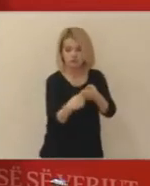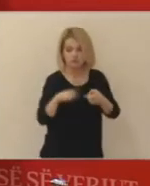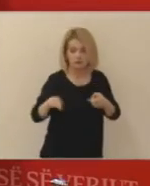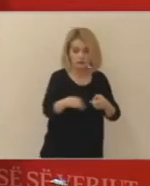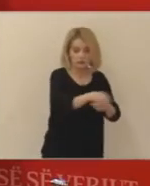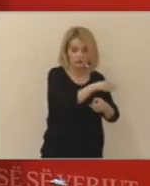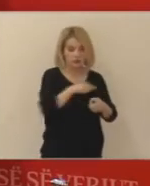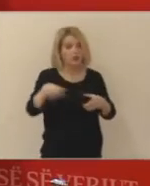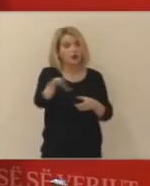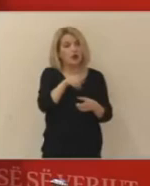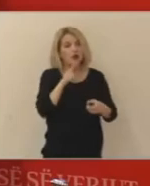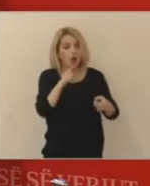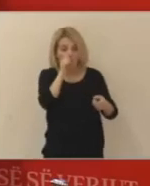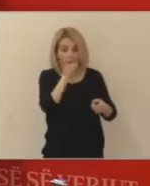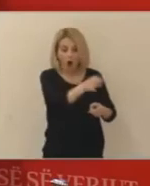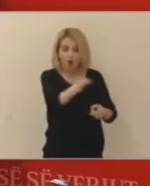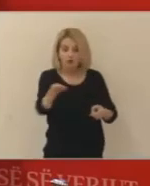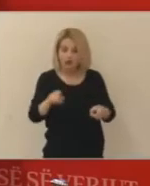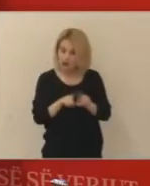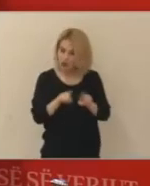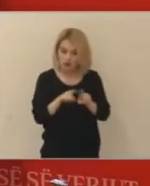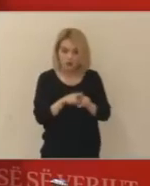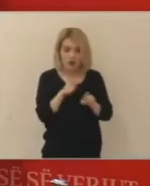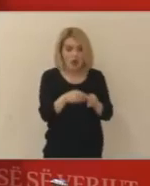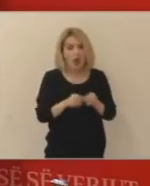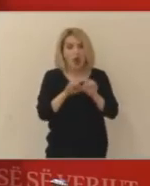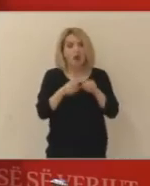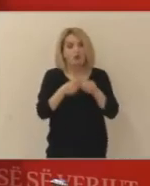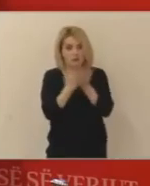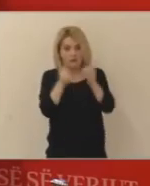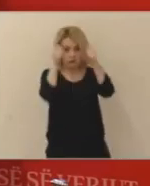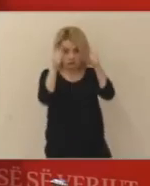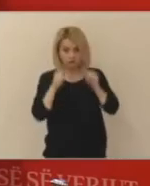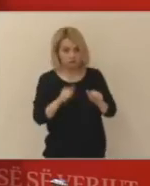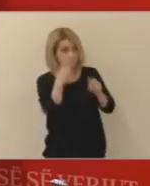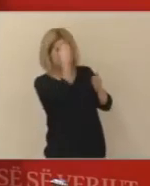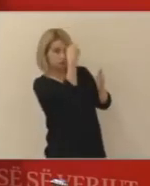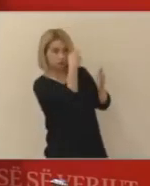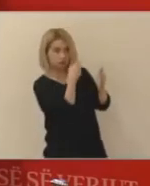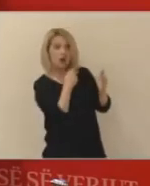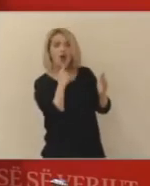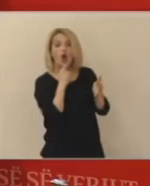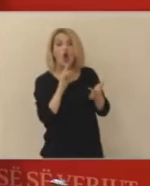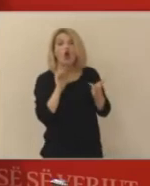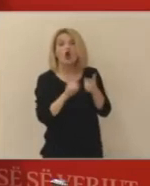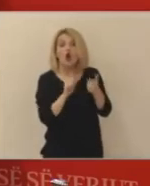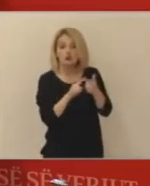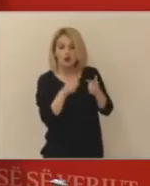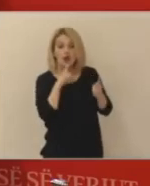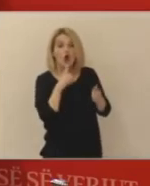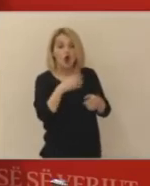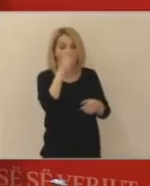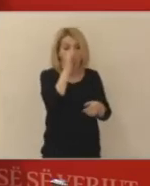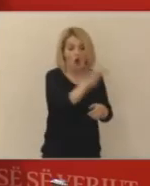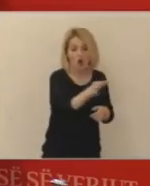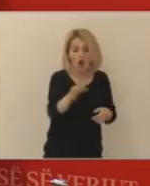координира работата за на општинските кризни штабови и објавени се контакти од сите општински кризни штабови, каде што сите